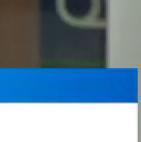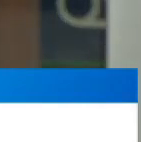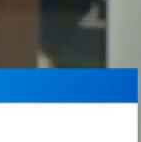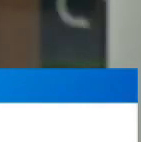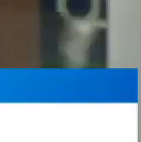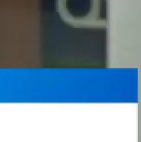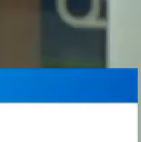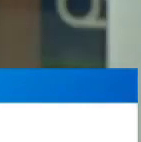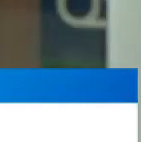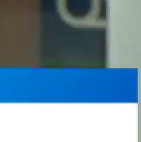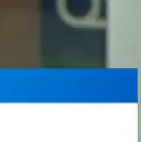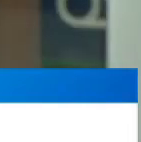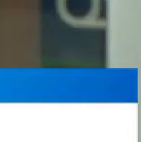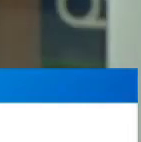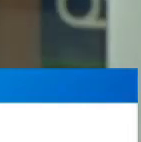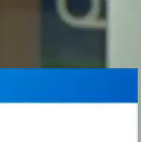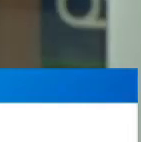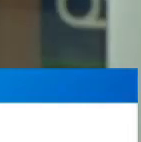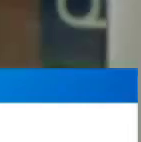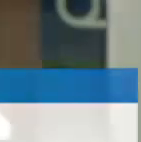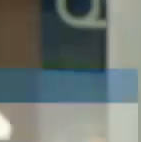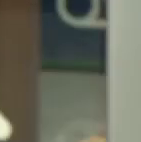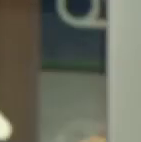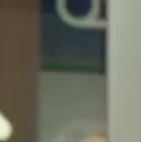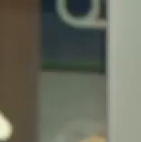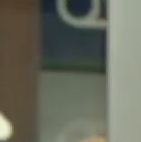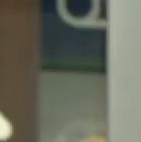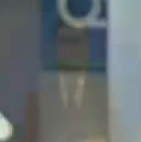썼다. 이렇게 이해해 주시면 좋겠습니다.